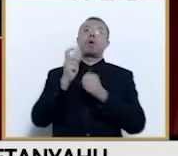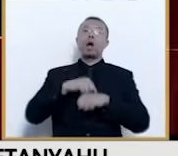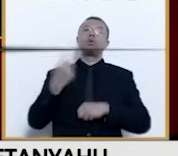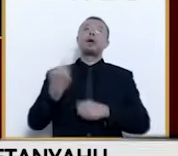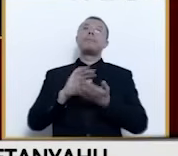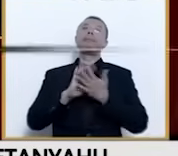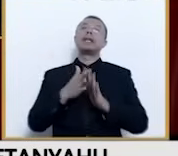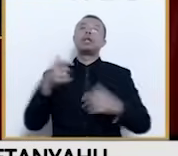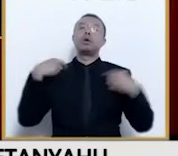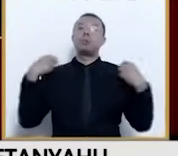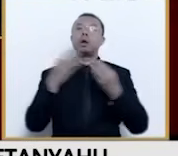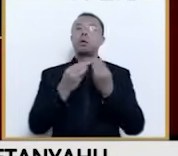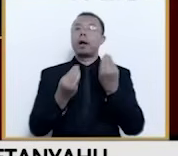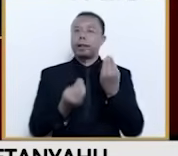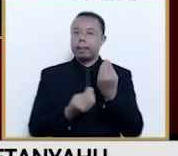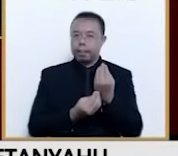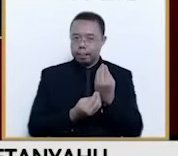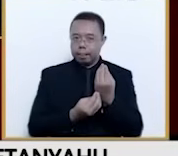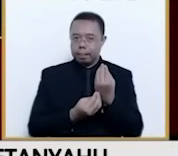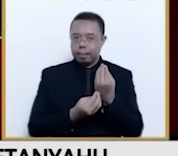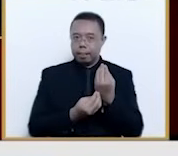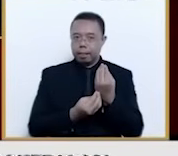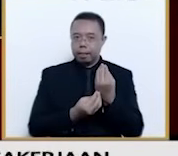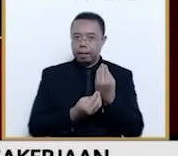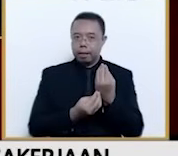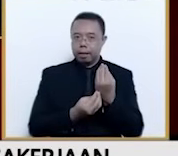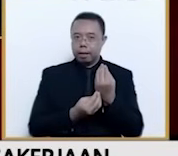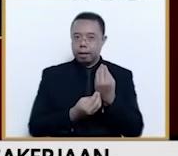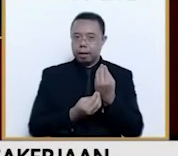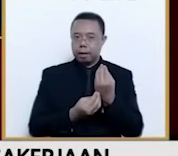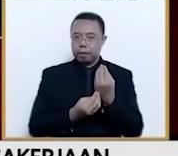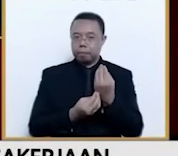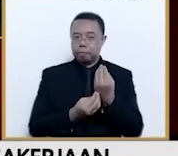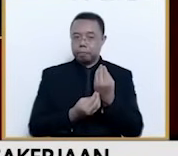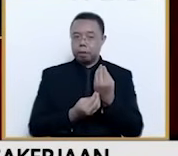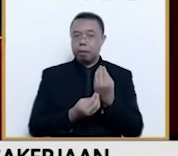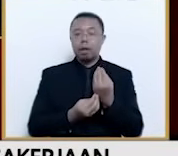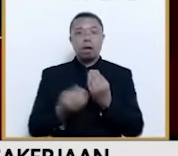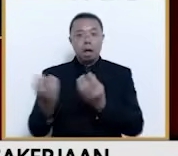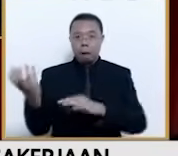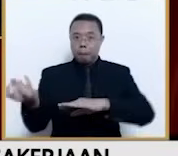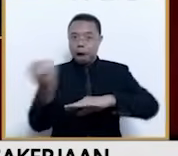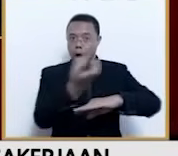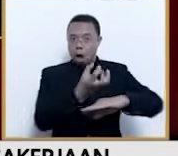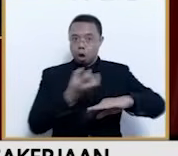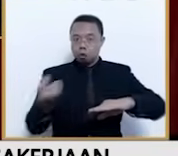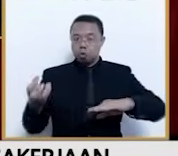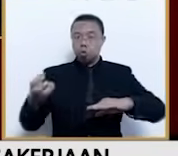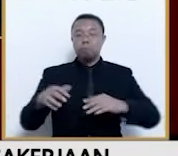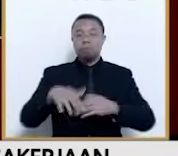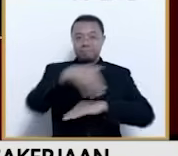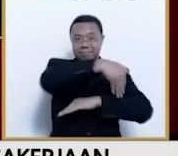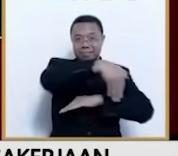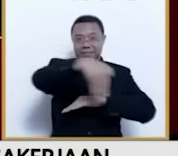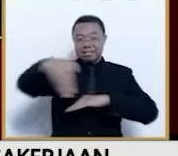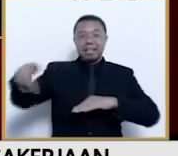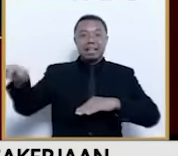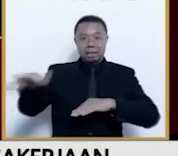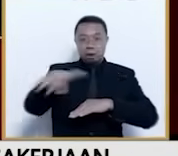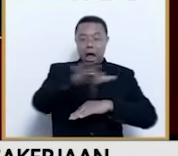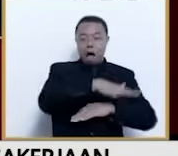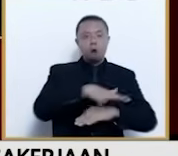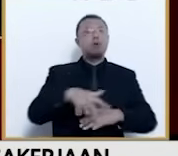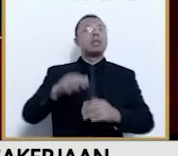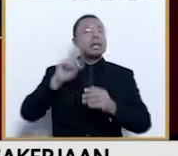kami menjabat gubernur dan wakil gubernur Jakarta. Mangrove seawall akan kami lanjutkan. Sekarang ini yang